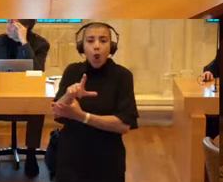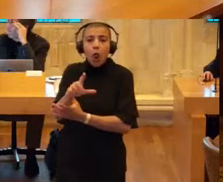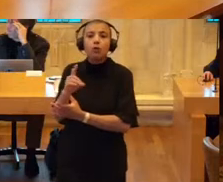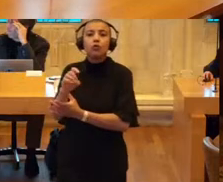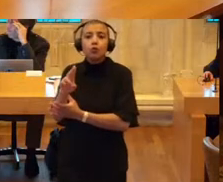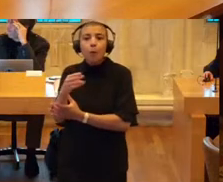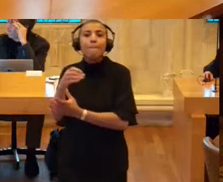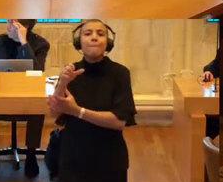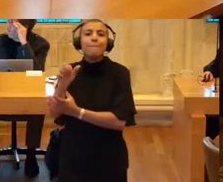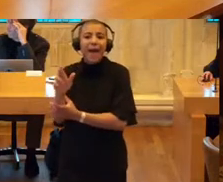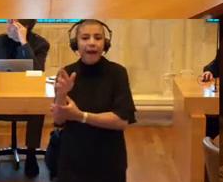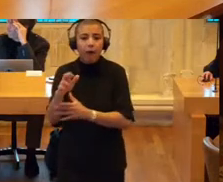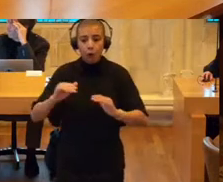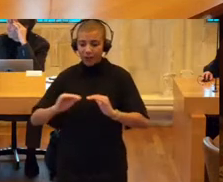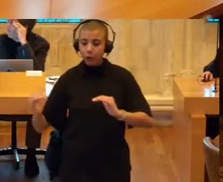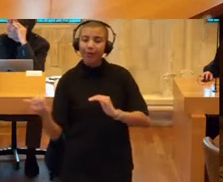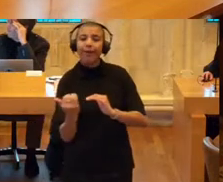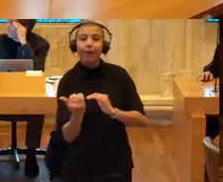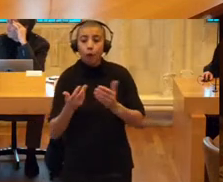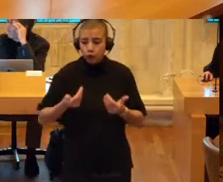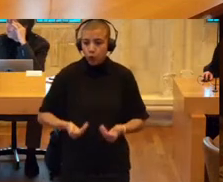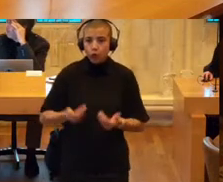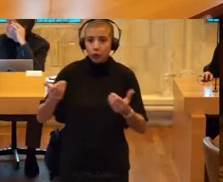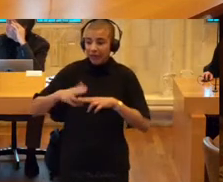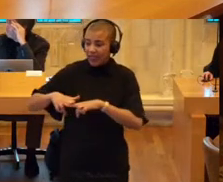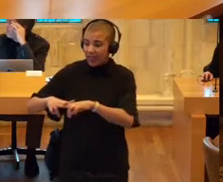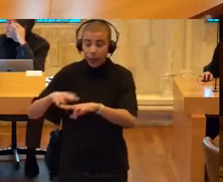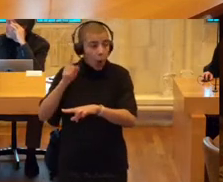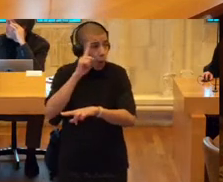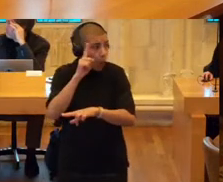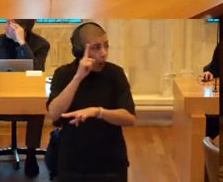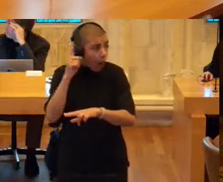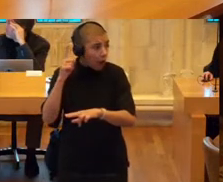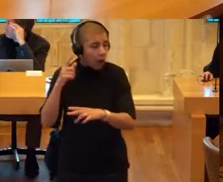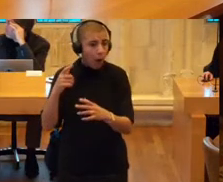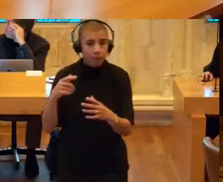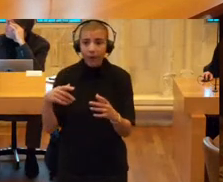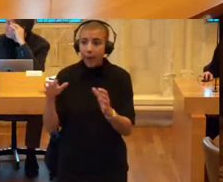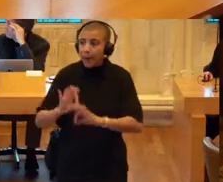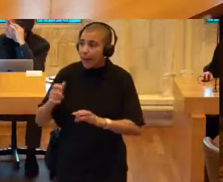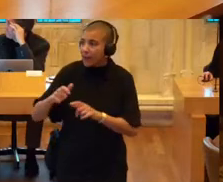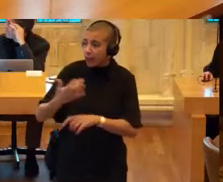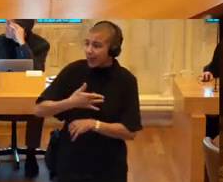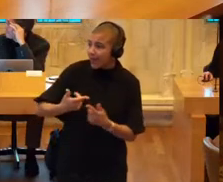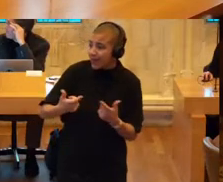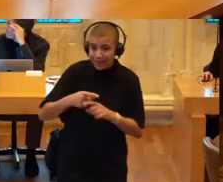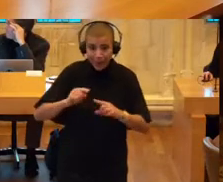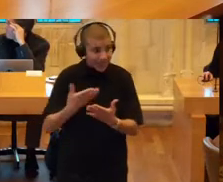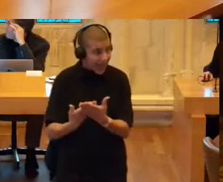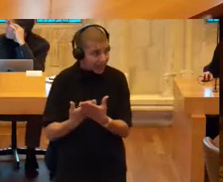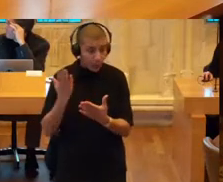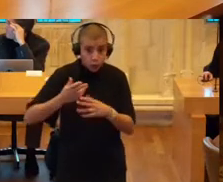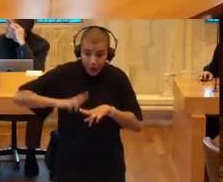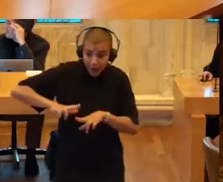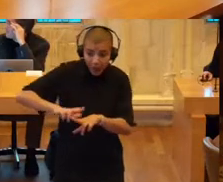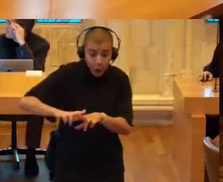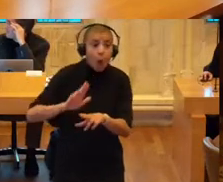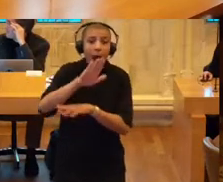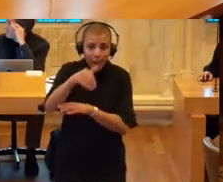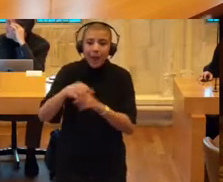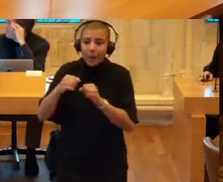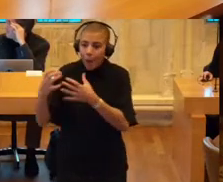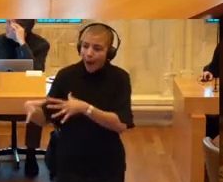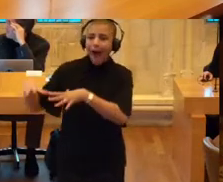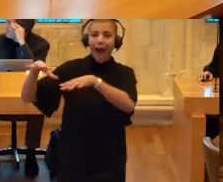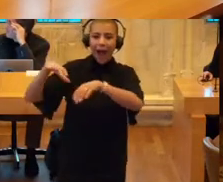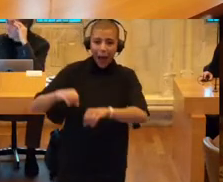accueillir d'autres, d'où les projets qui sont là aussi pas terminés, mais qui sont en cours. Donc quand vous parlez de milliers de mètres carrés vides, etc., je laisserai ma